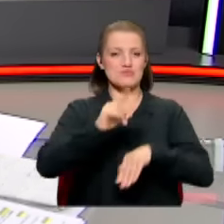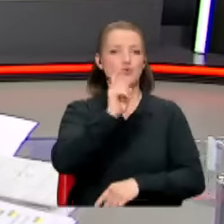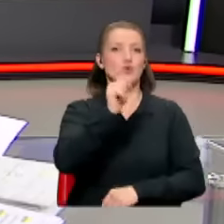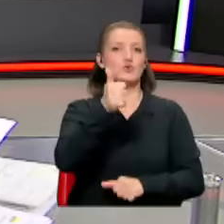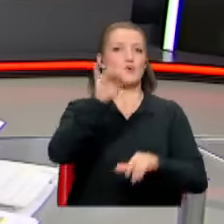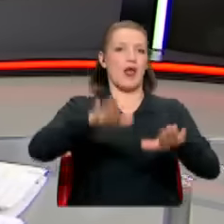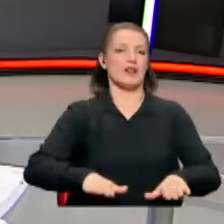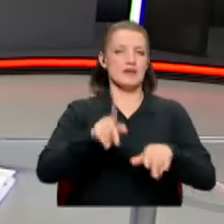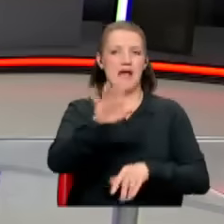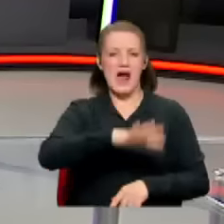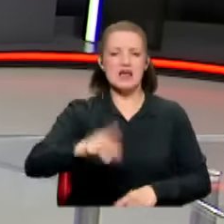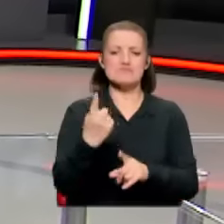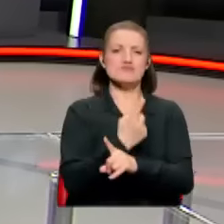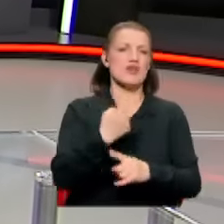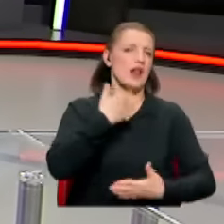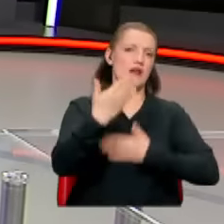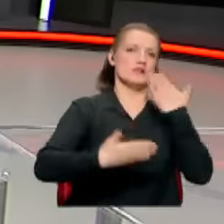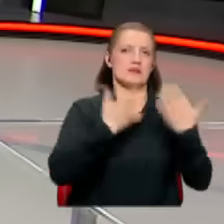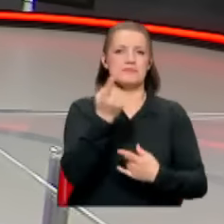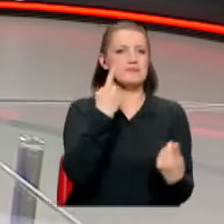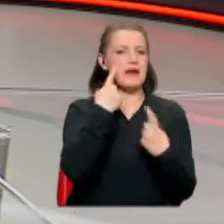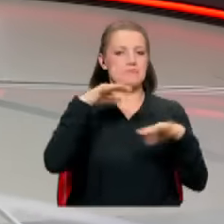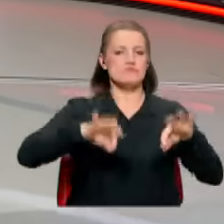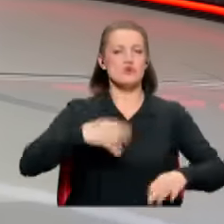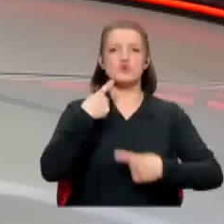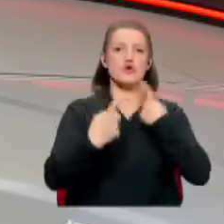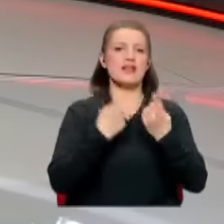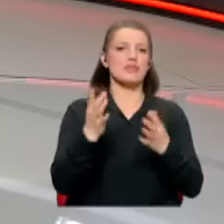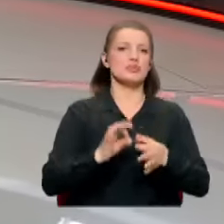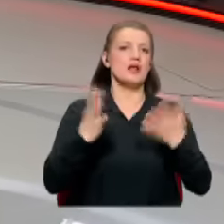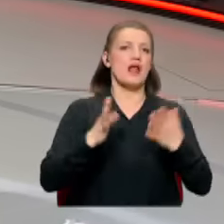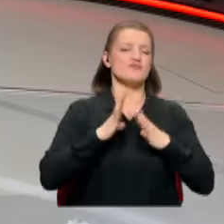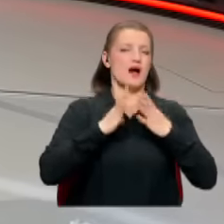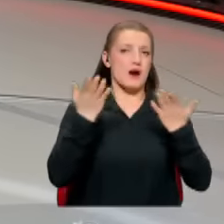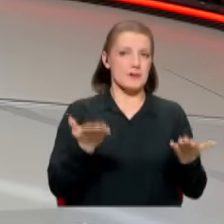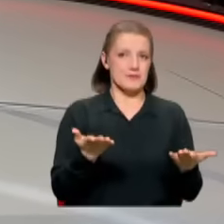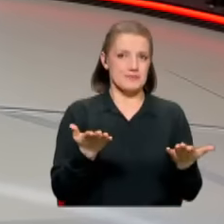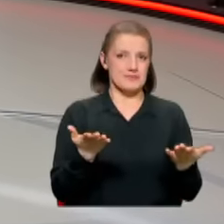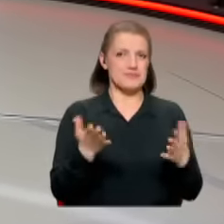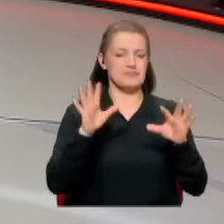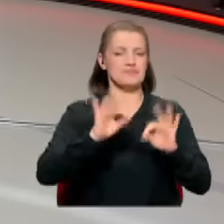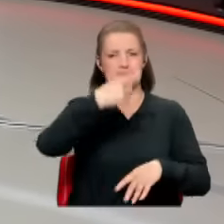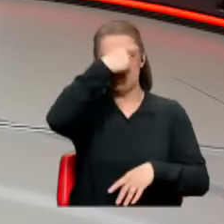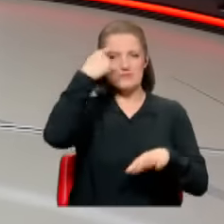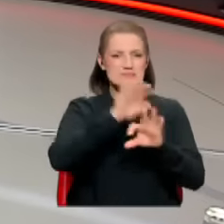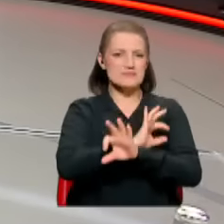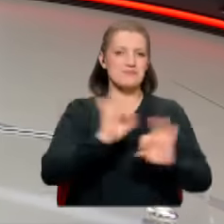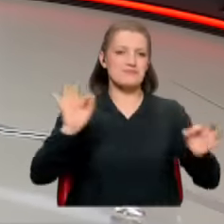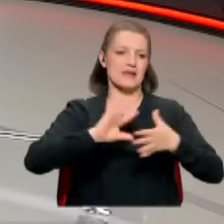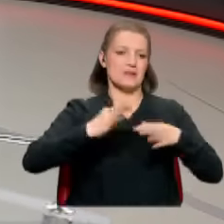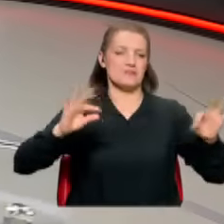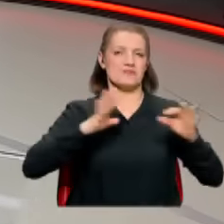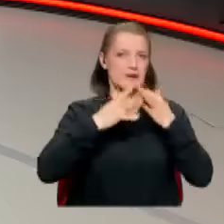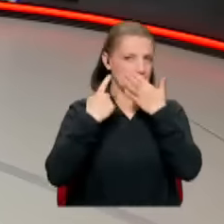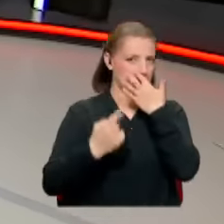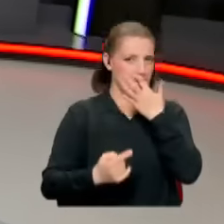gün kaldı. Herkes bir şeyler söylüyor. Bir bakalım bugün söylenenler neler. Yine talihsiz laflar vardı ya.